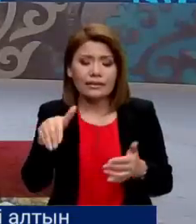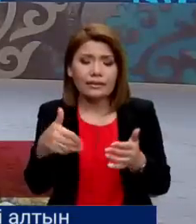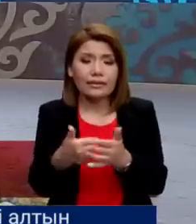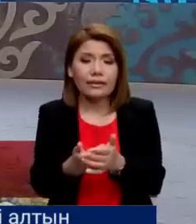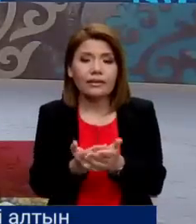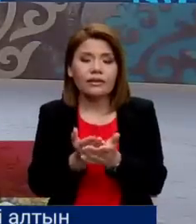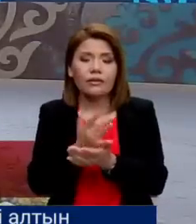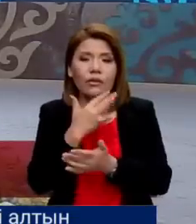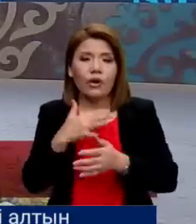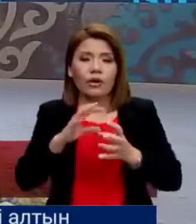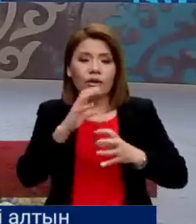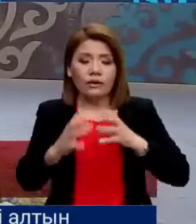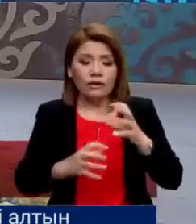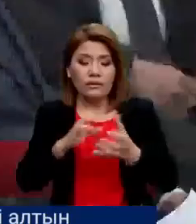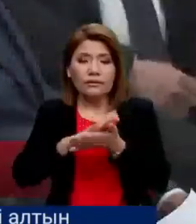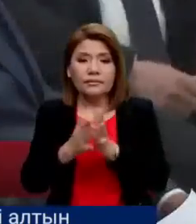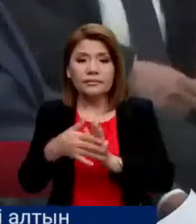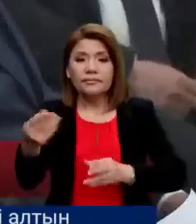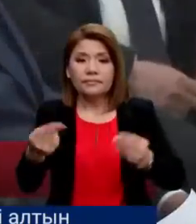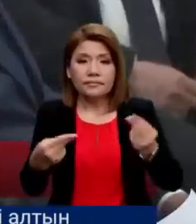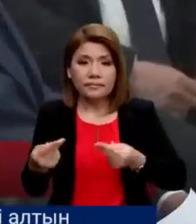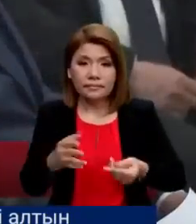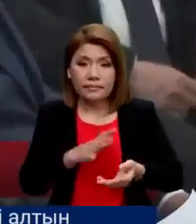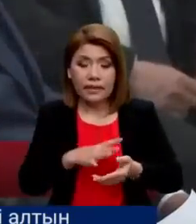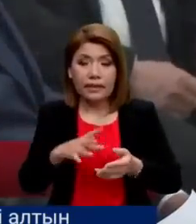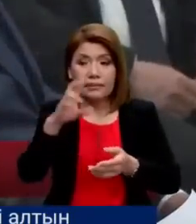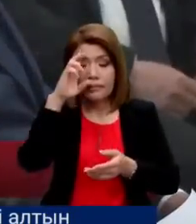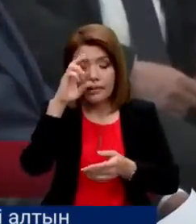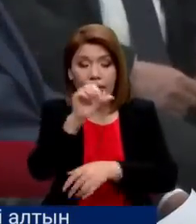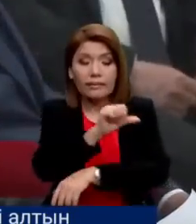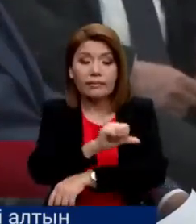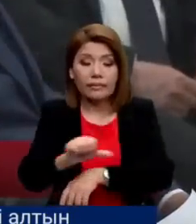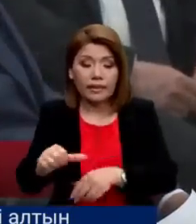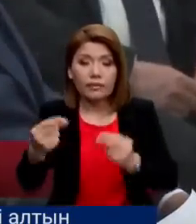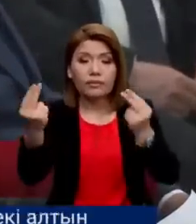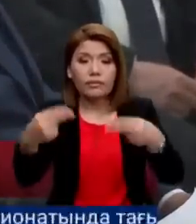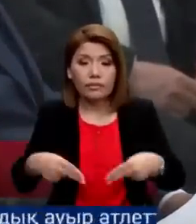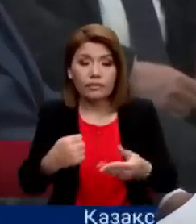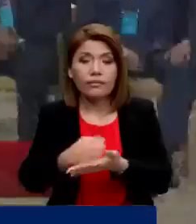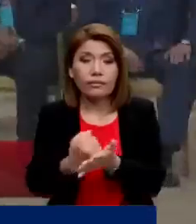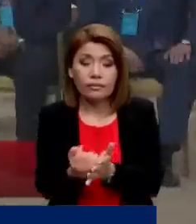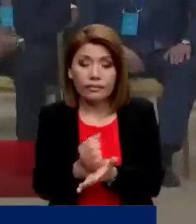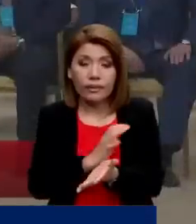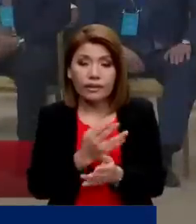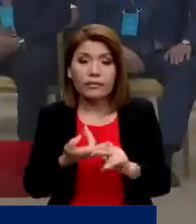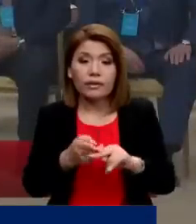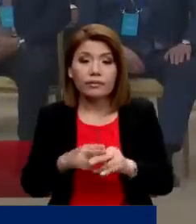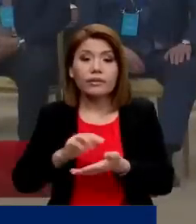көптеген халықаралық келісім шарттарға қол қойдық. Мемлекеттік шекарамызды бекіттік. Осындай